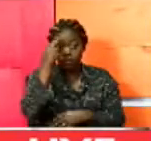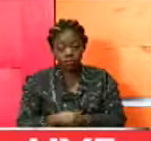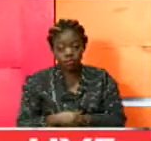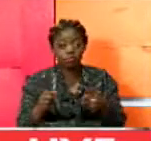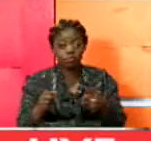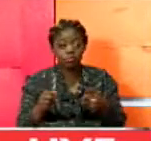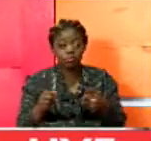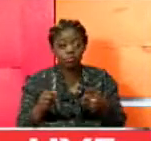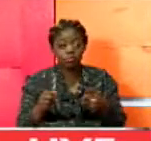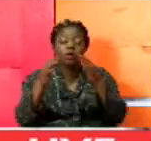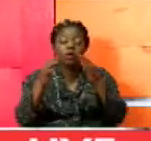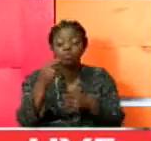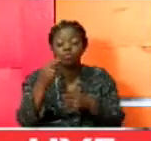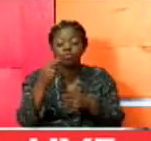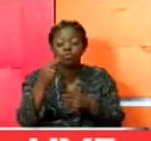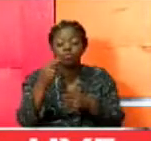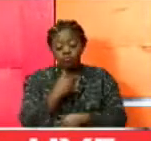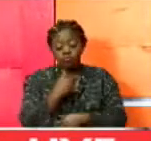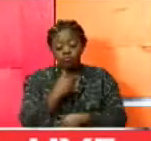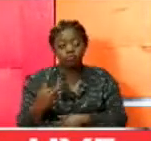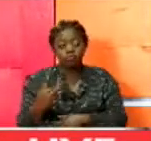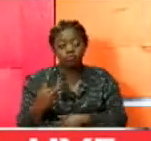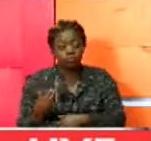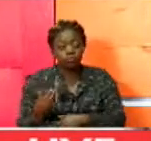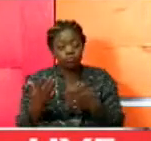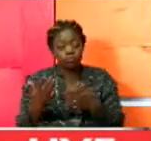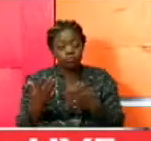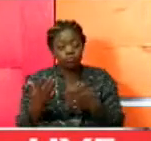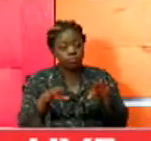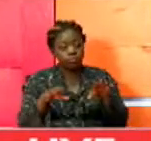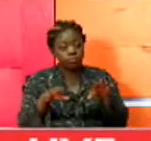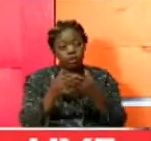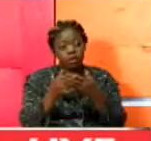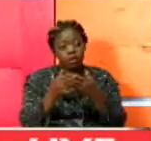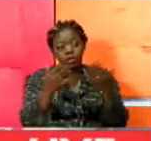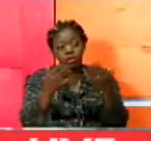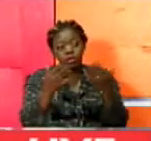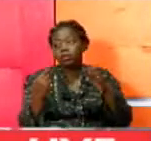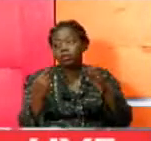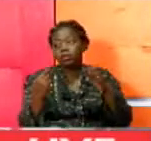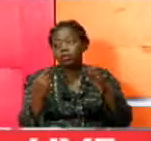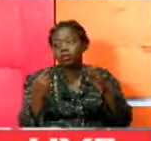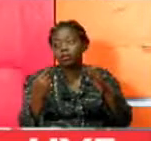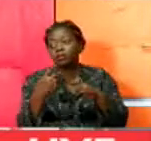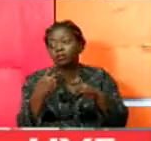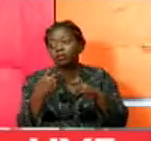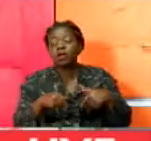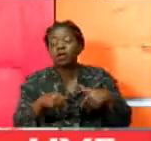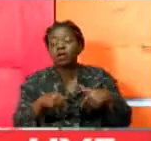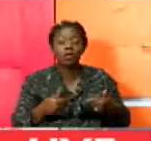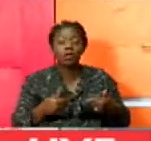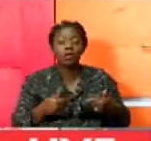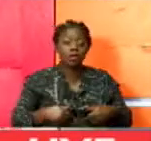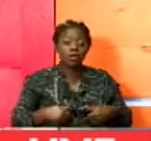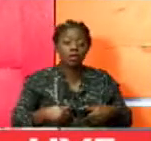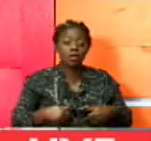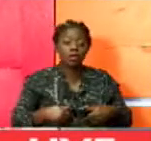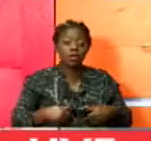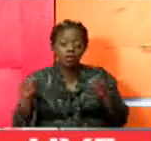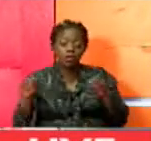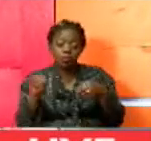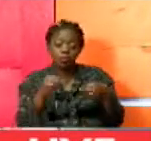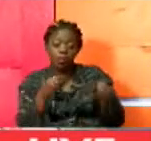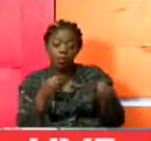ddiini. Ddiini tugitwala ng'ekikulu ennyo mu buli mbeera. Obulamu ng'omuvubuka yabutandikira mu kusuubula byuma bya